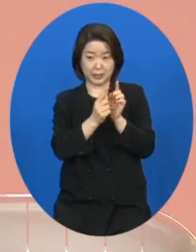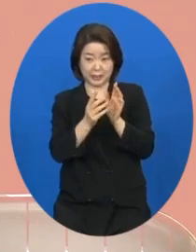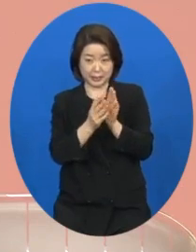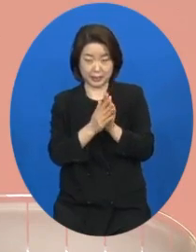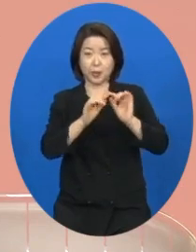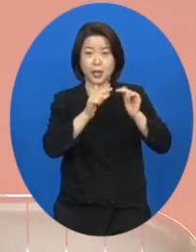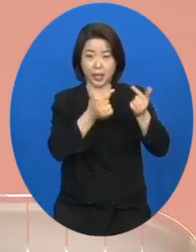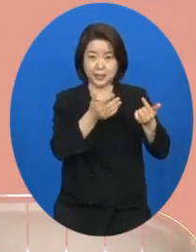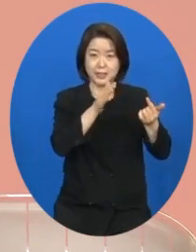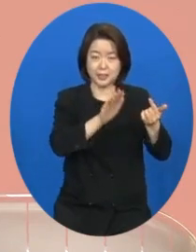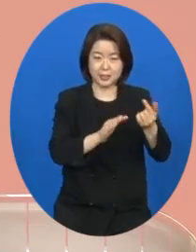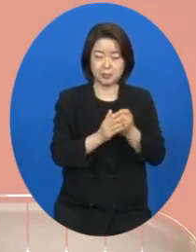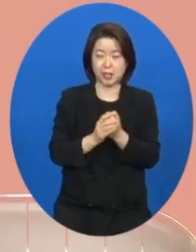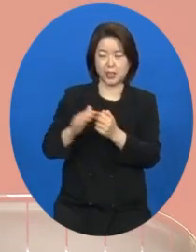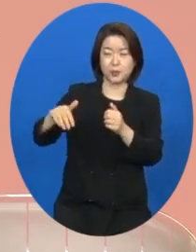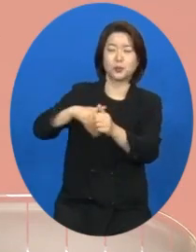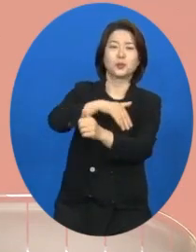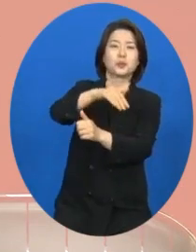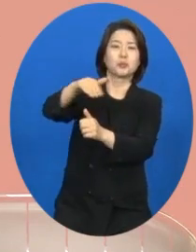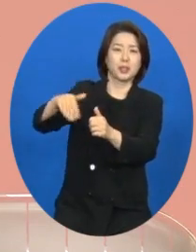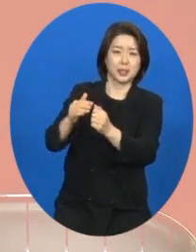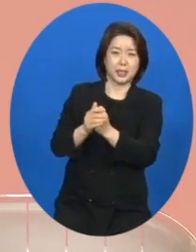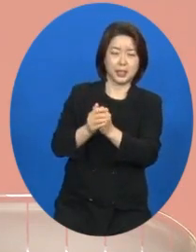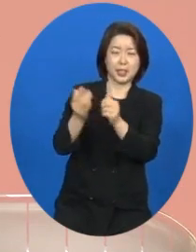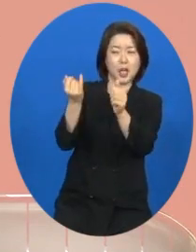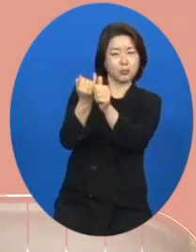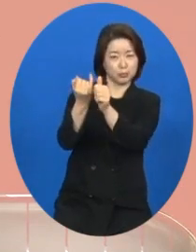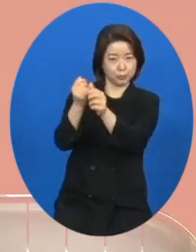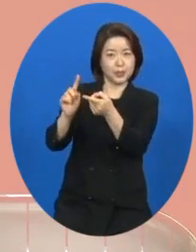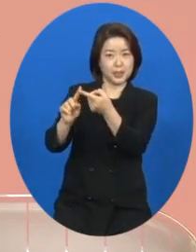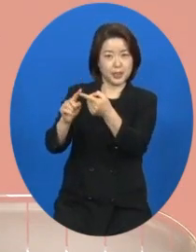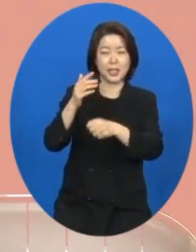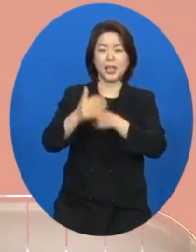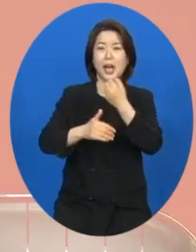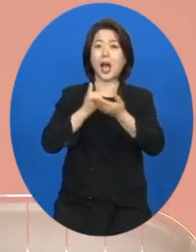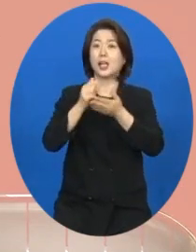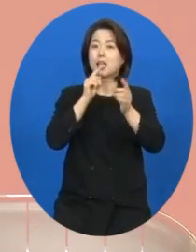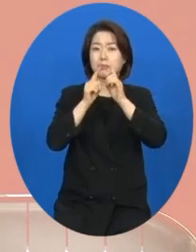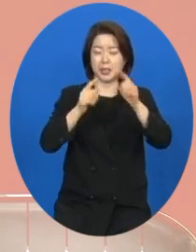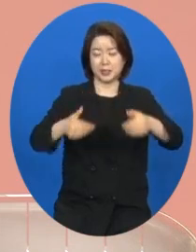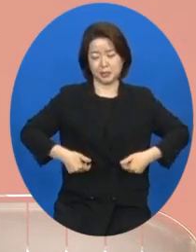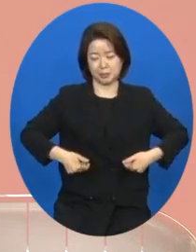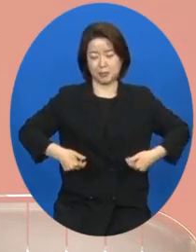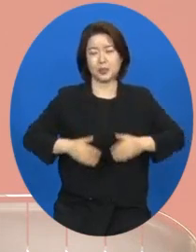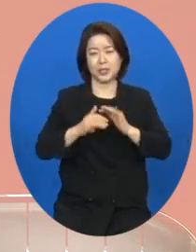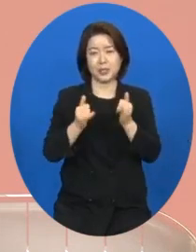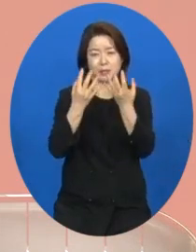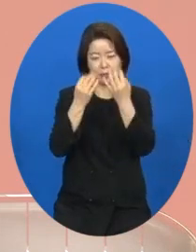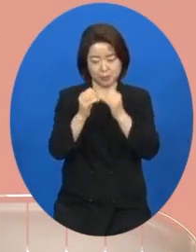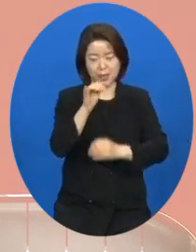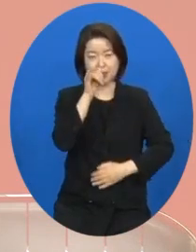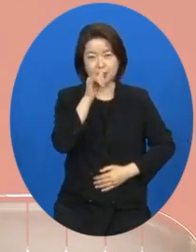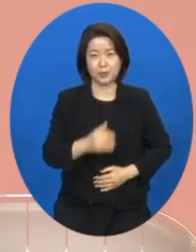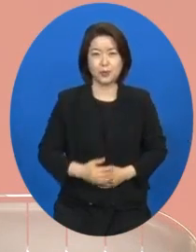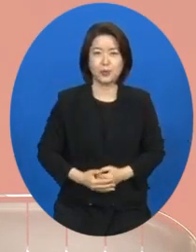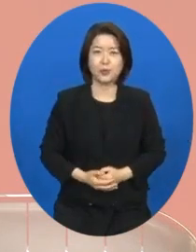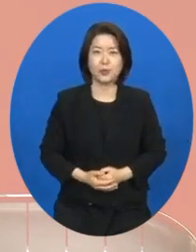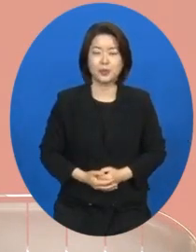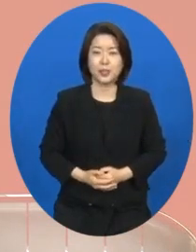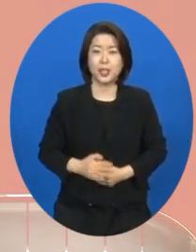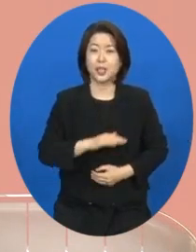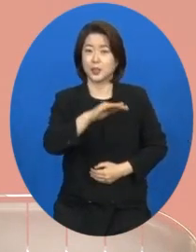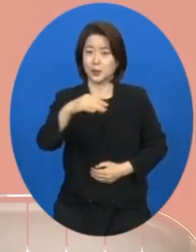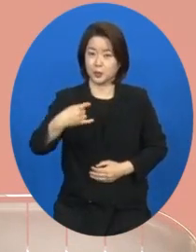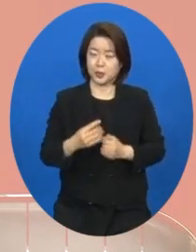아니라도 우리 주변에는 부부에 대한 하나님의 말씀이 필요한 이들이 참 많고 우리에게는